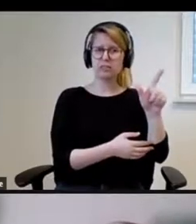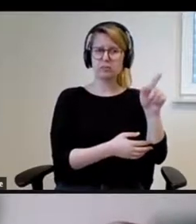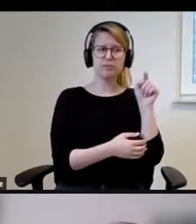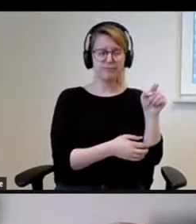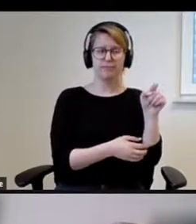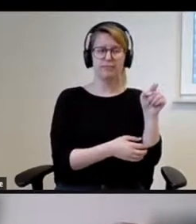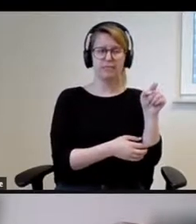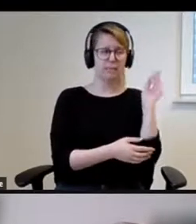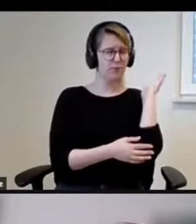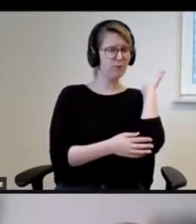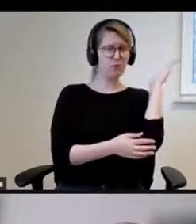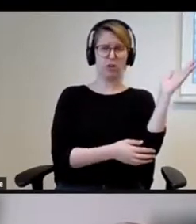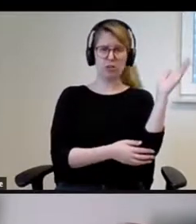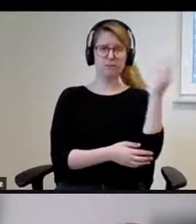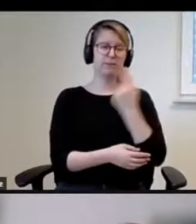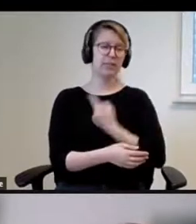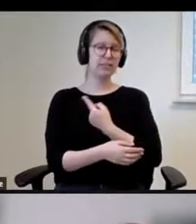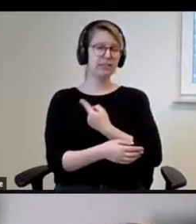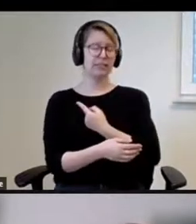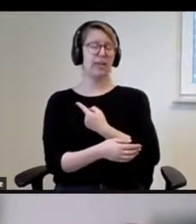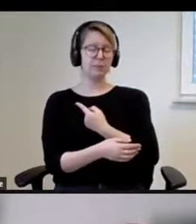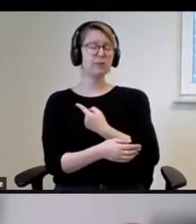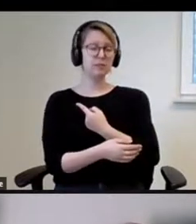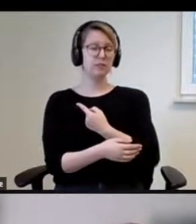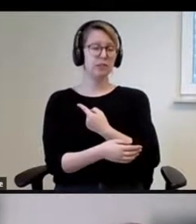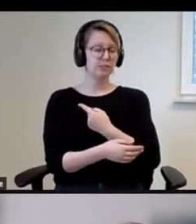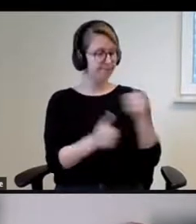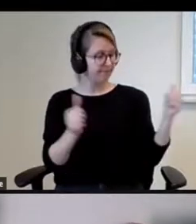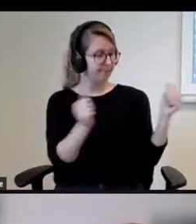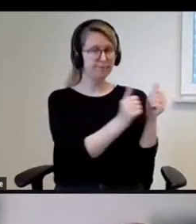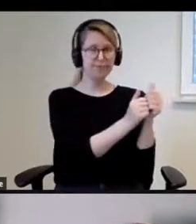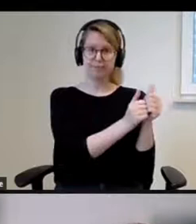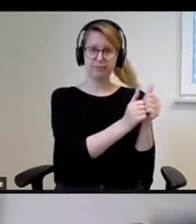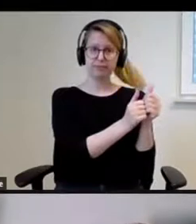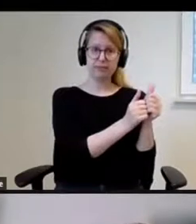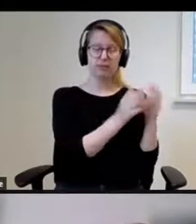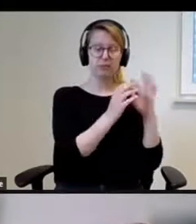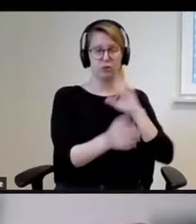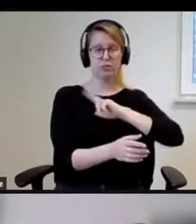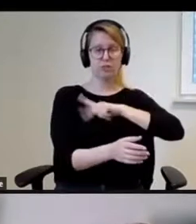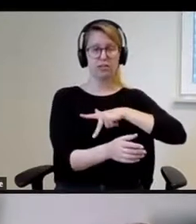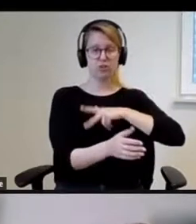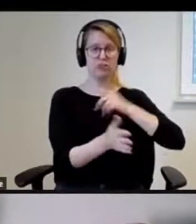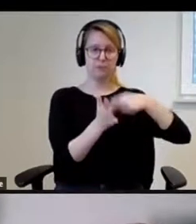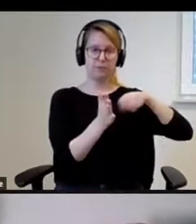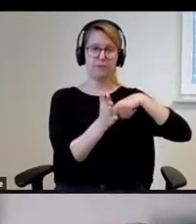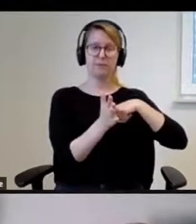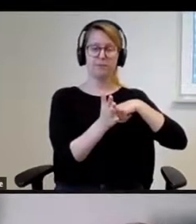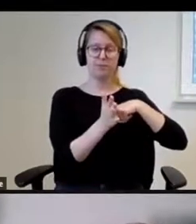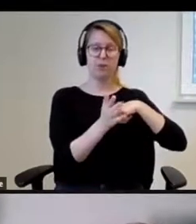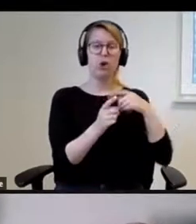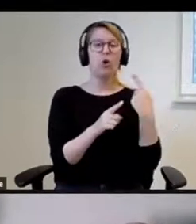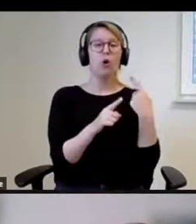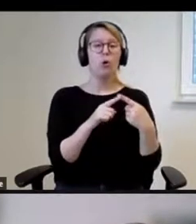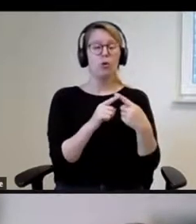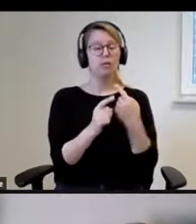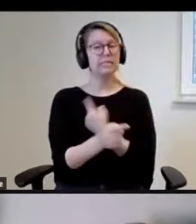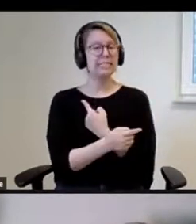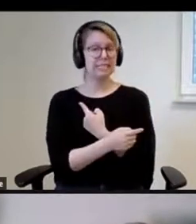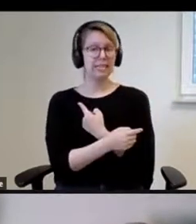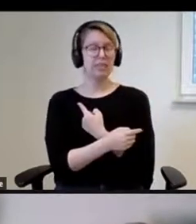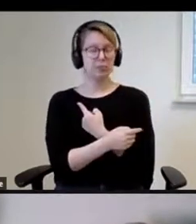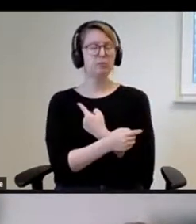co-rapporteur du Parti socialiste, du groupe socialiste. Et là, on a aussi dit qu'il est très important que les personnes qui travaillent dans les